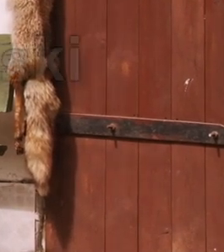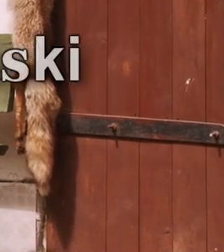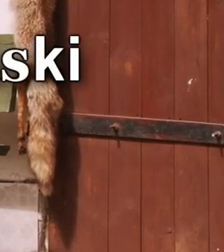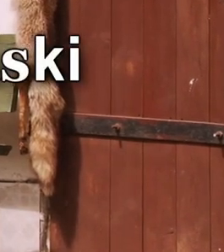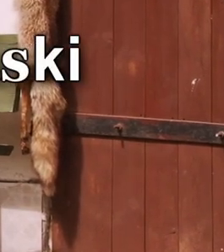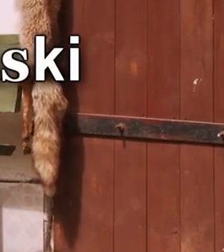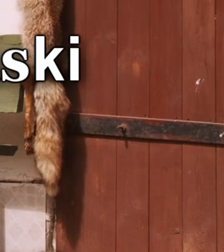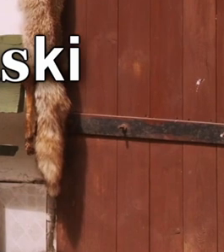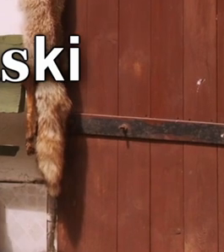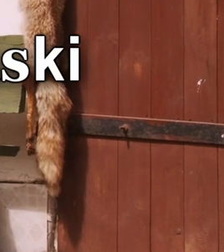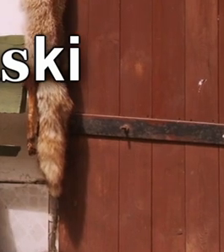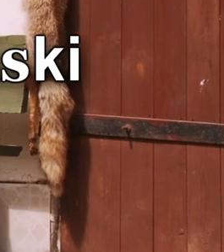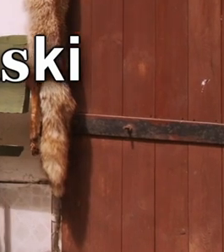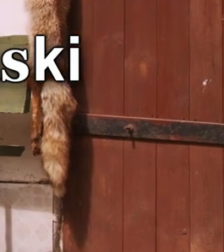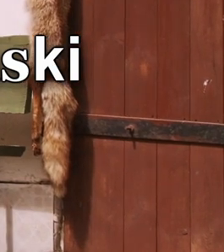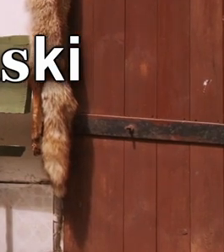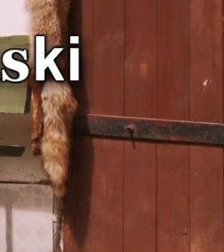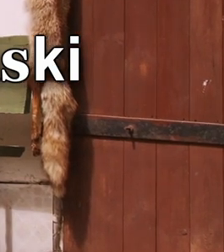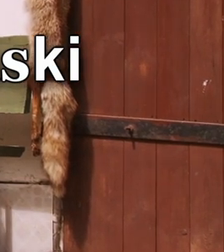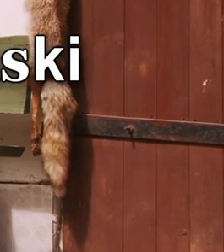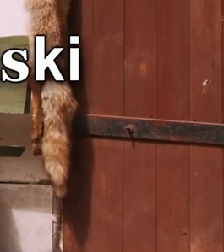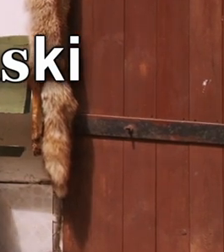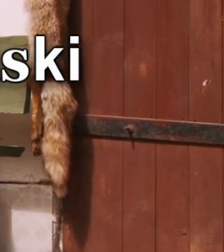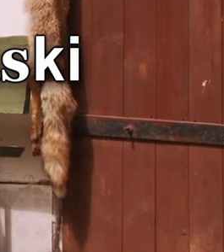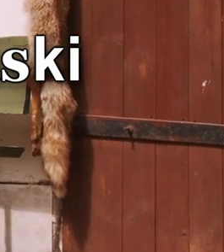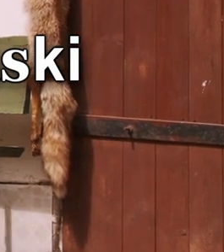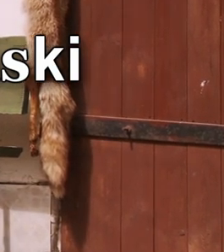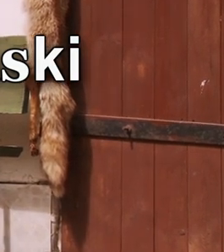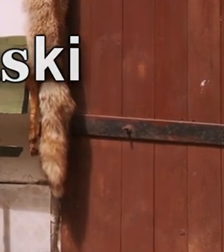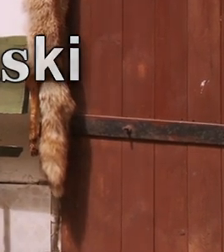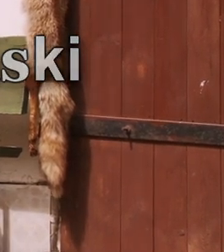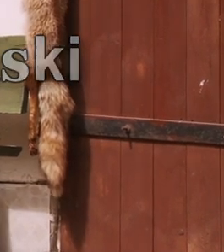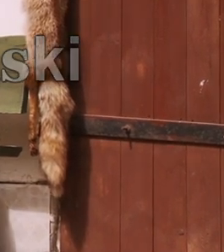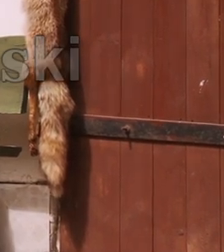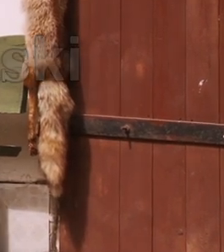kraju dalekam budu ciebie siostrą.